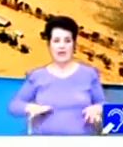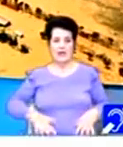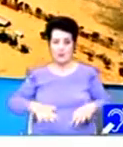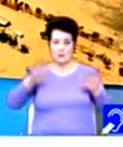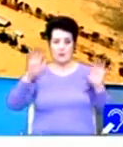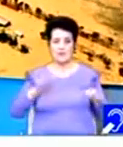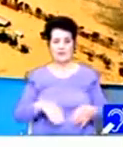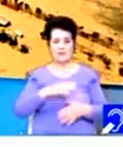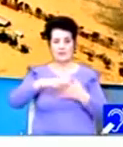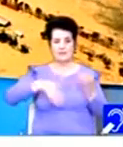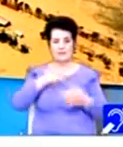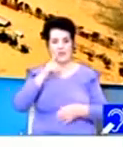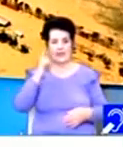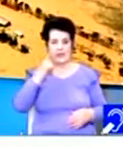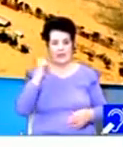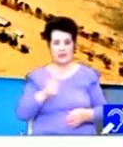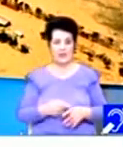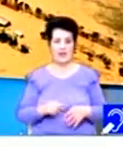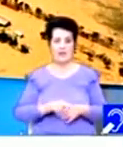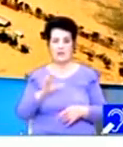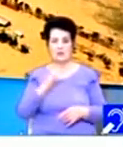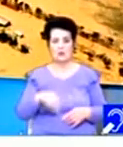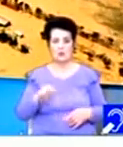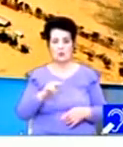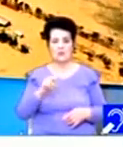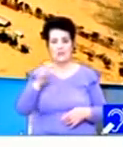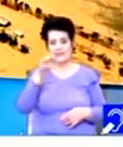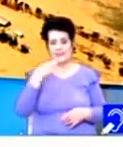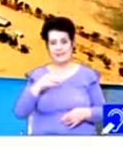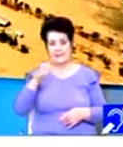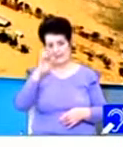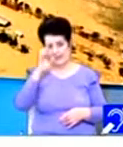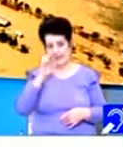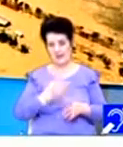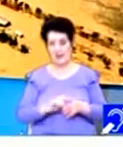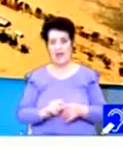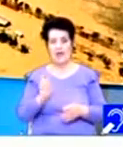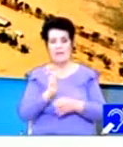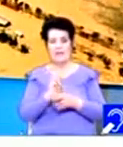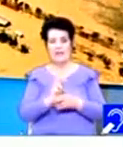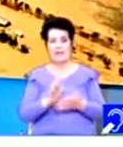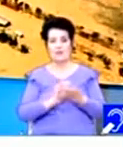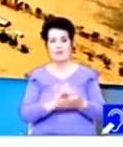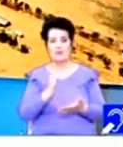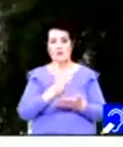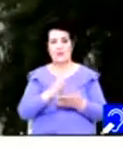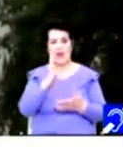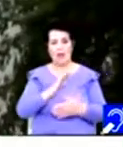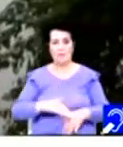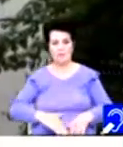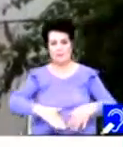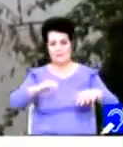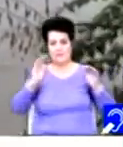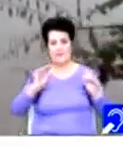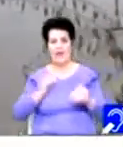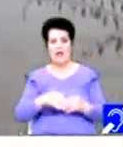Inundațiile fac ravagii în China. Orașul Guilin din sudul țării, unul dintre cele mai vizitate de turiști, este acoperit de ape.